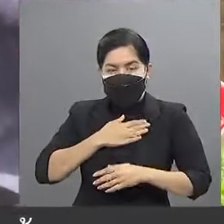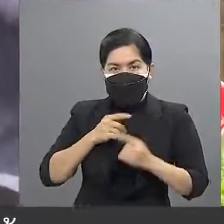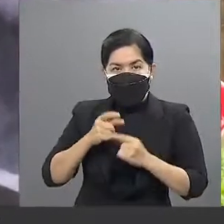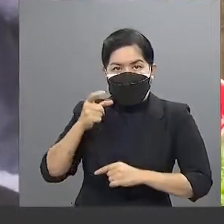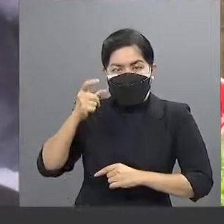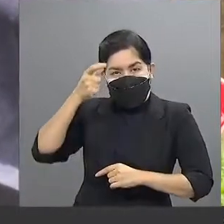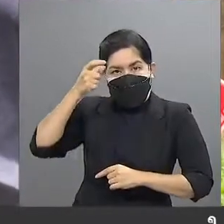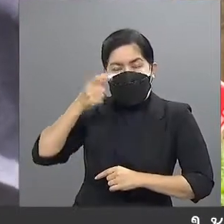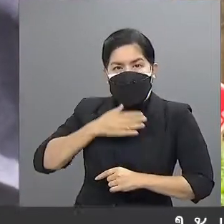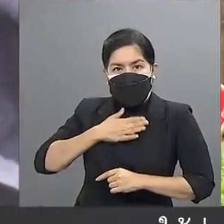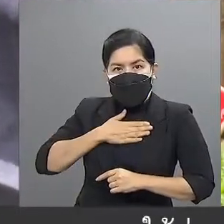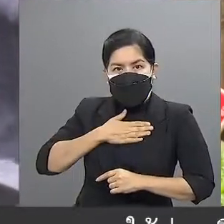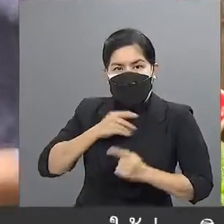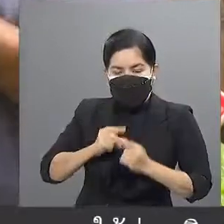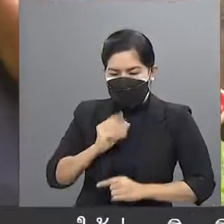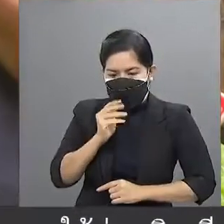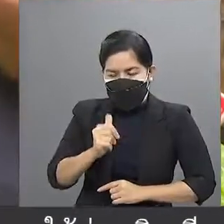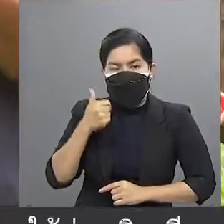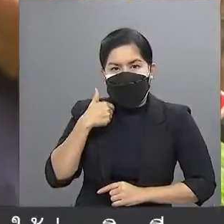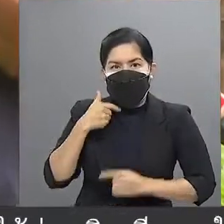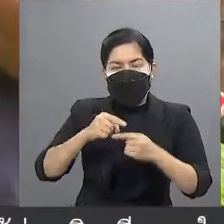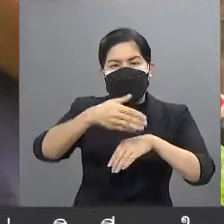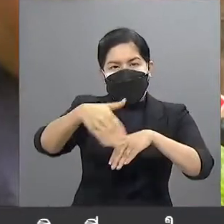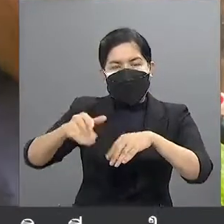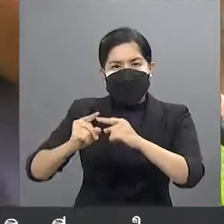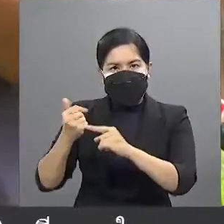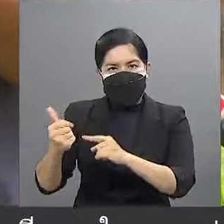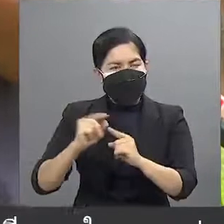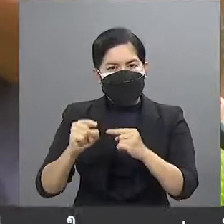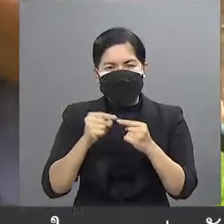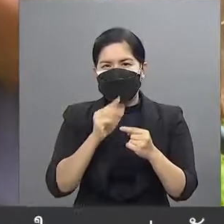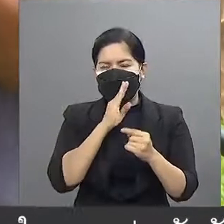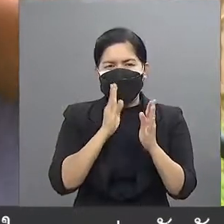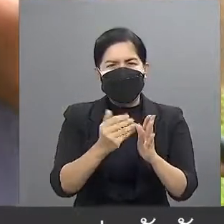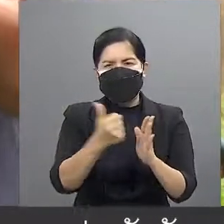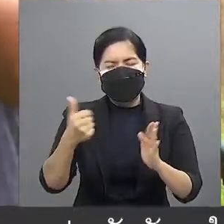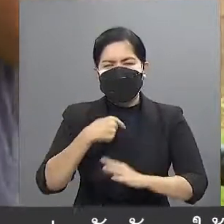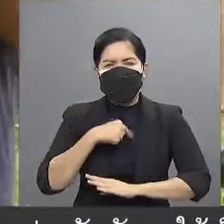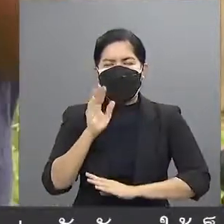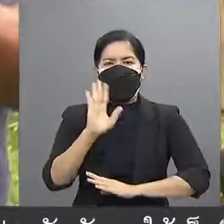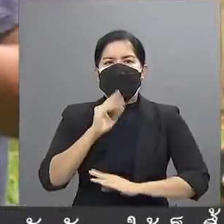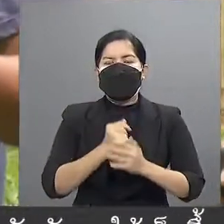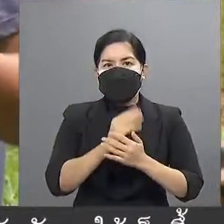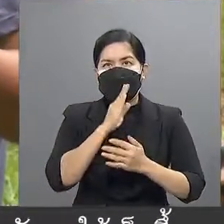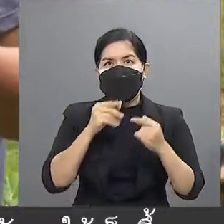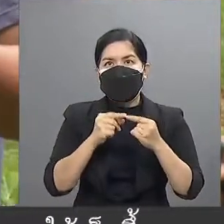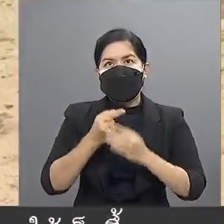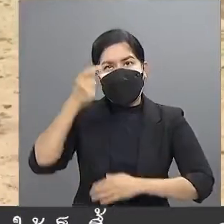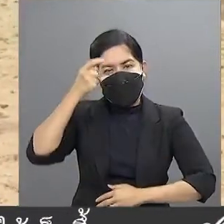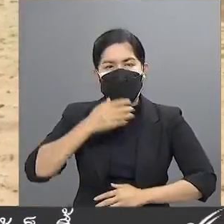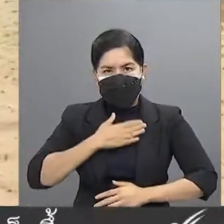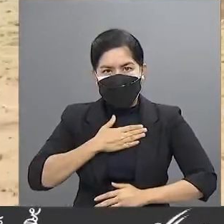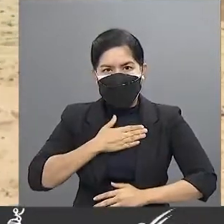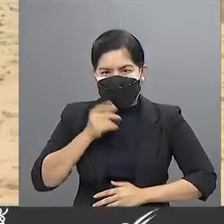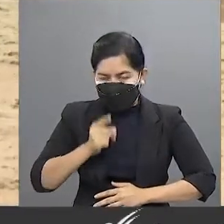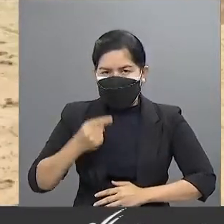นอื่นเพราะว่าถ้าเราเอาของคนอื่นเราไม่มั่นใจเพราะวัวของผมมั่นใจว่าทุกตัวสู้และสู้ทุกสนามด้วยซ้ำ